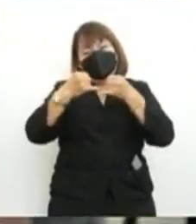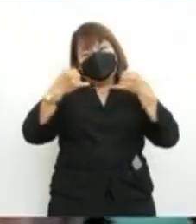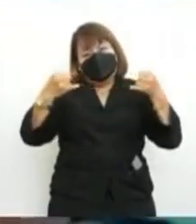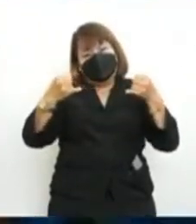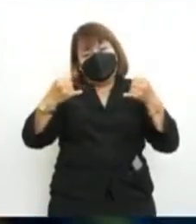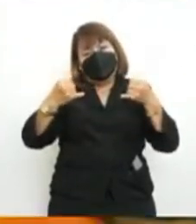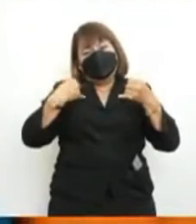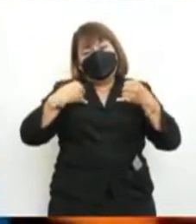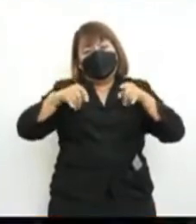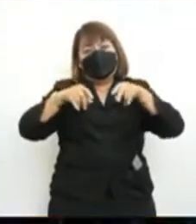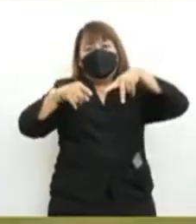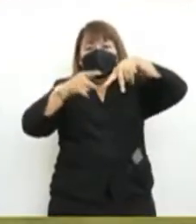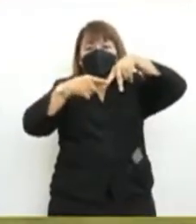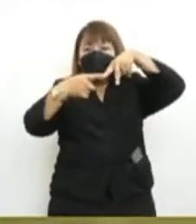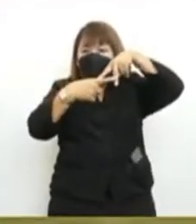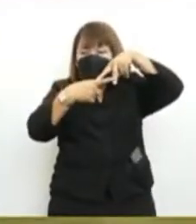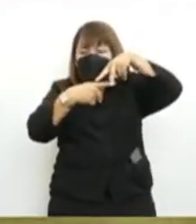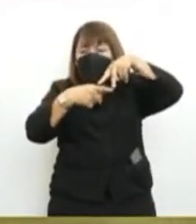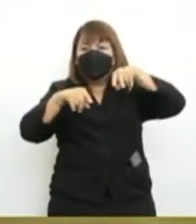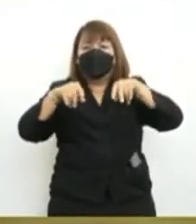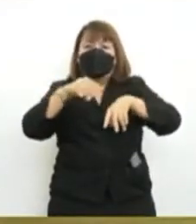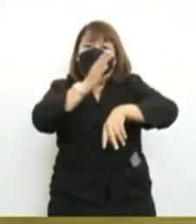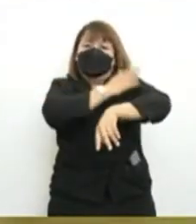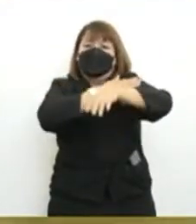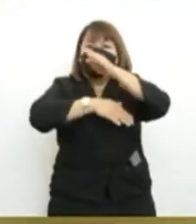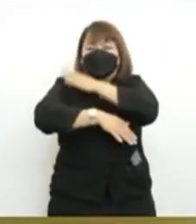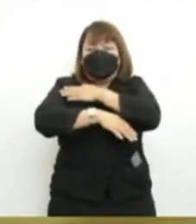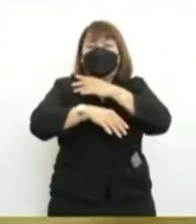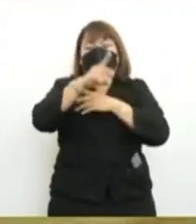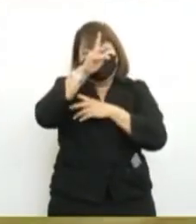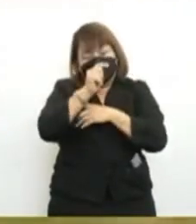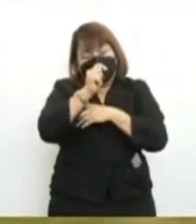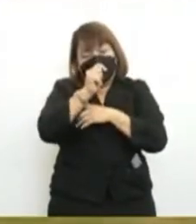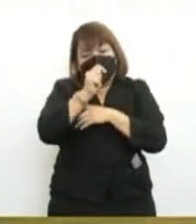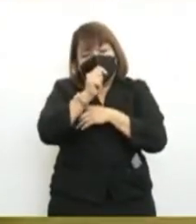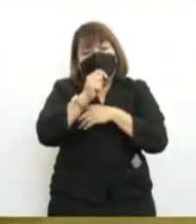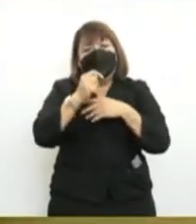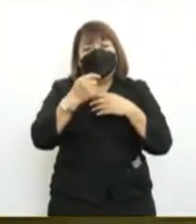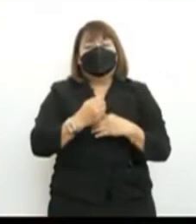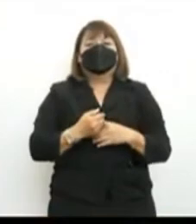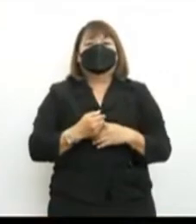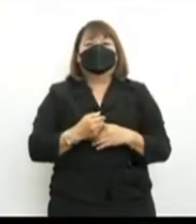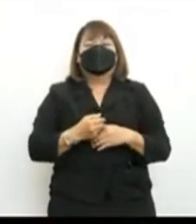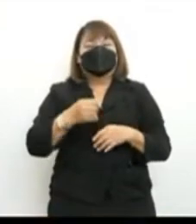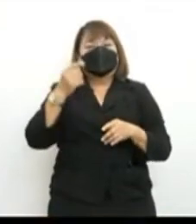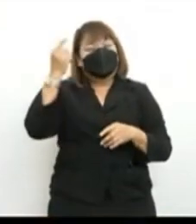าพับครึ่งทำขาก่อนแล้วนำไปติดส่วนหัวตุ๊กตา